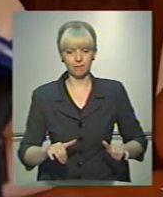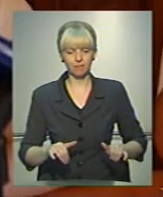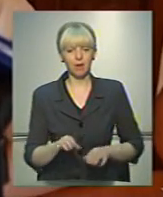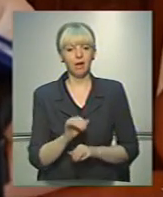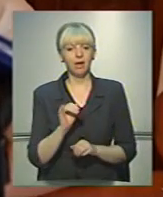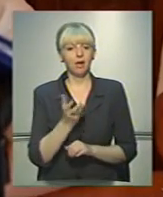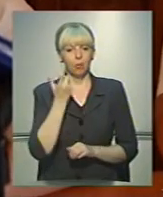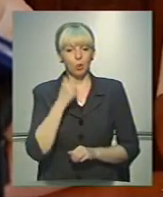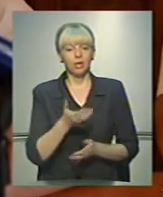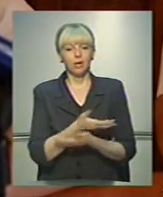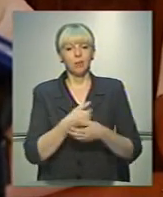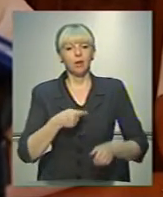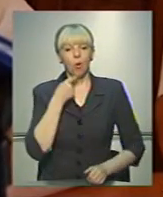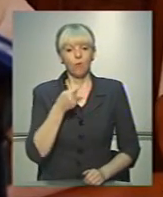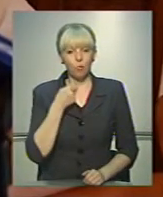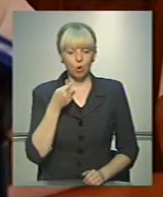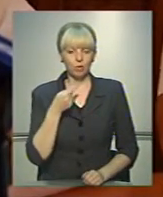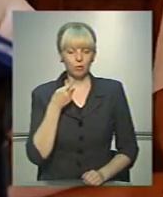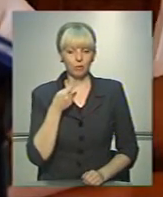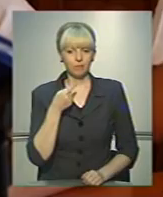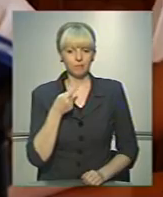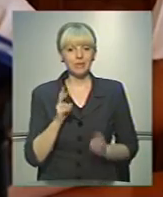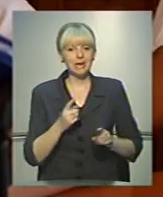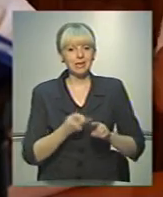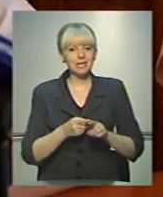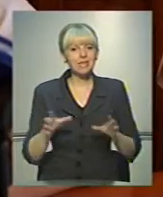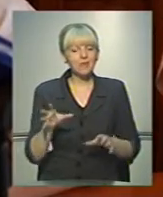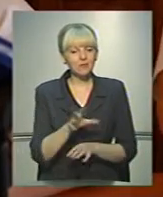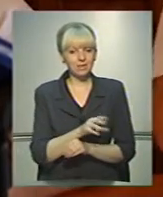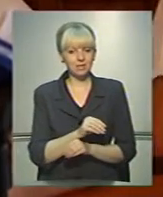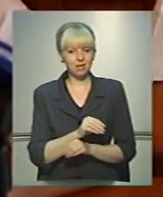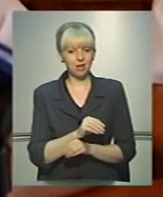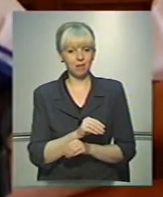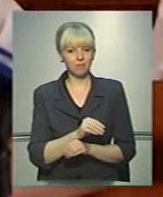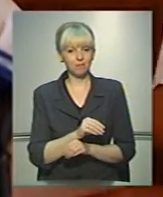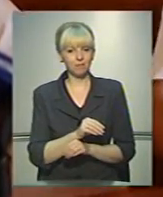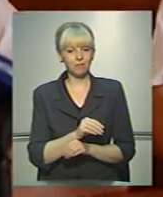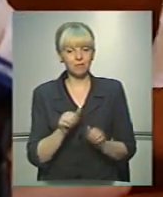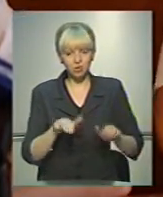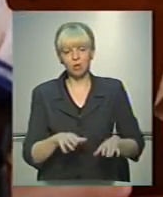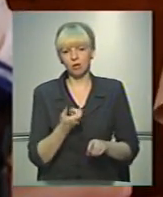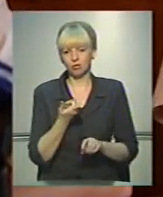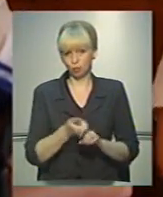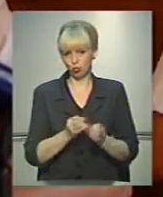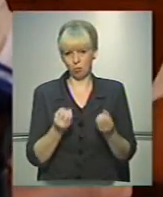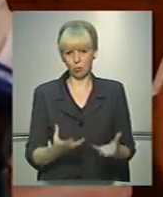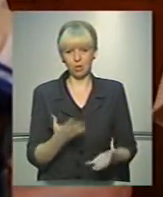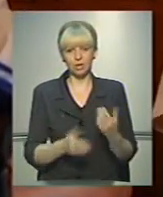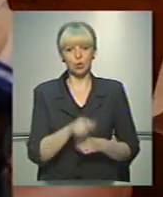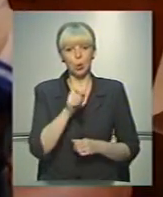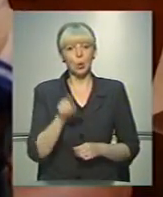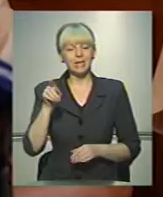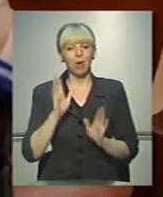І коли ми говоримо, як це все зав'язати, а дуже просто. Якщо люди